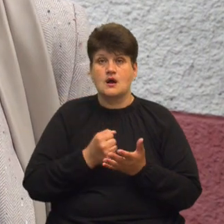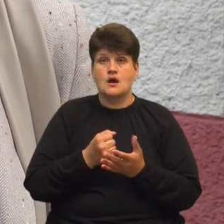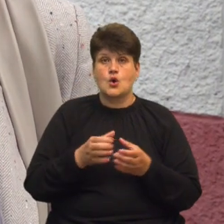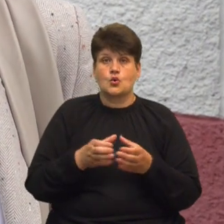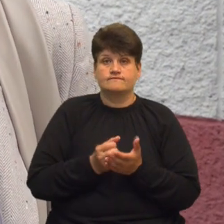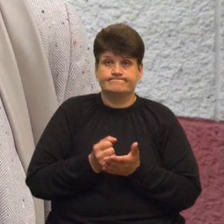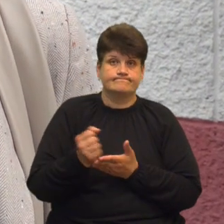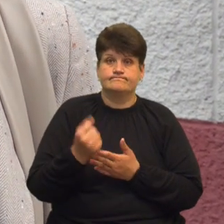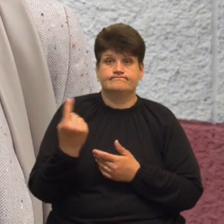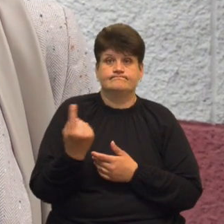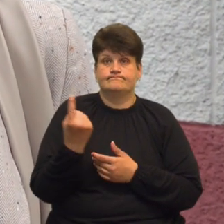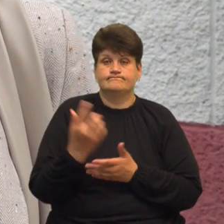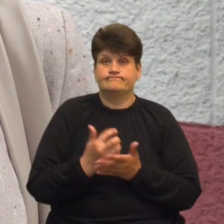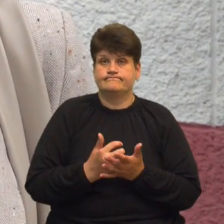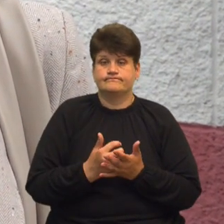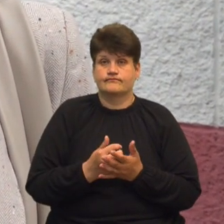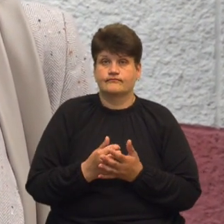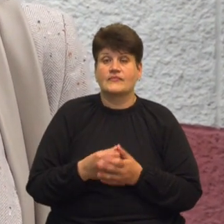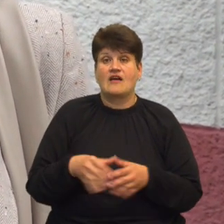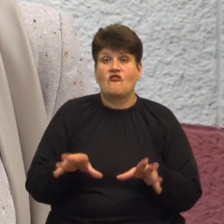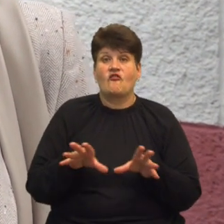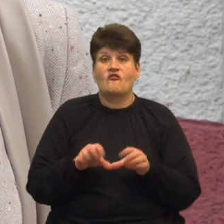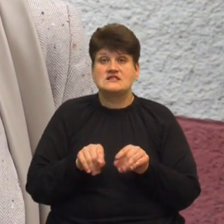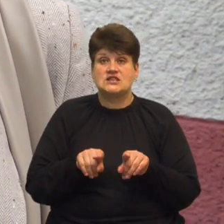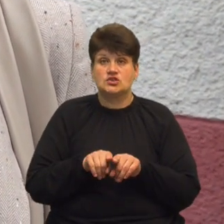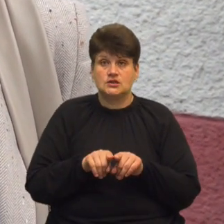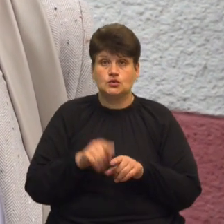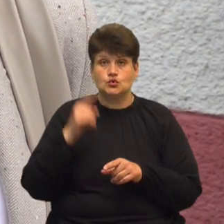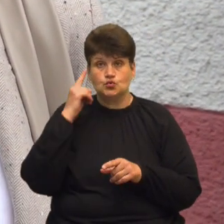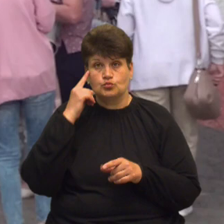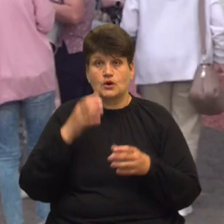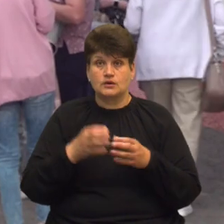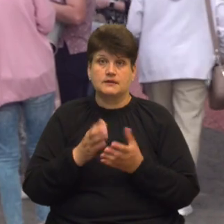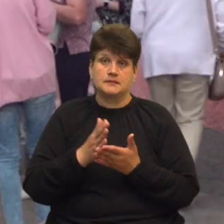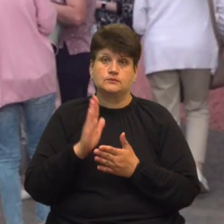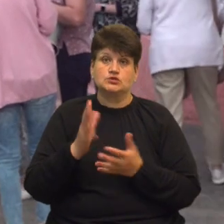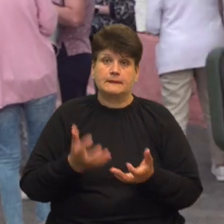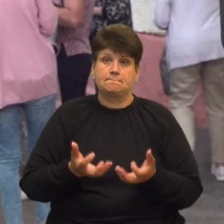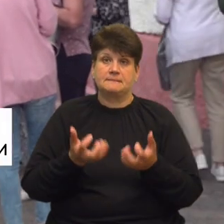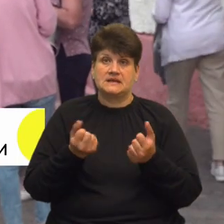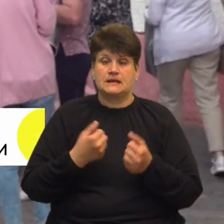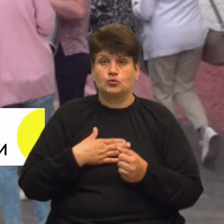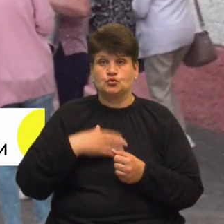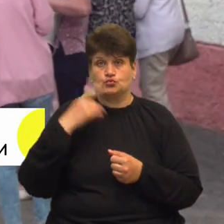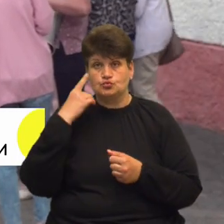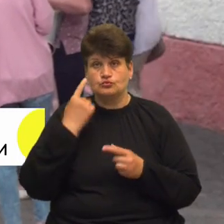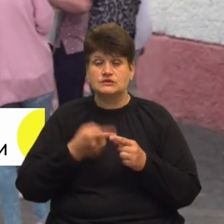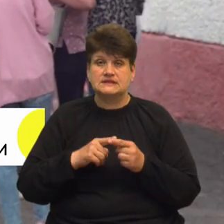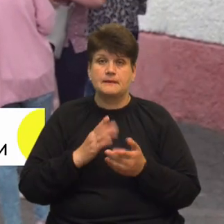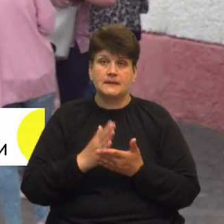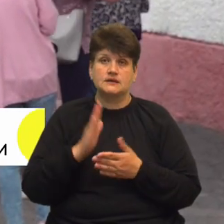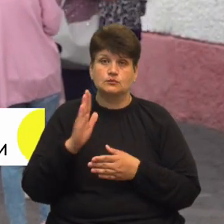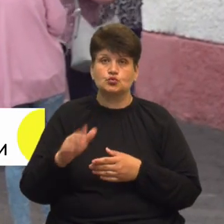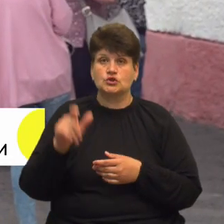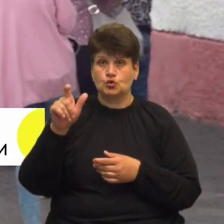то все ж таки… Думка колективу має бути підтримана. На мою думку, це має бути людина, яка вже має